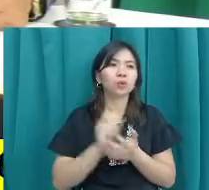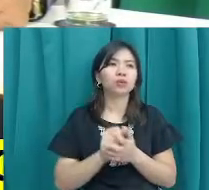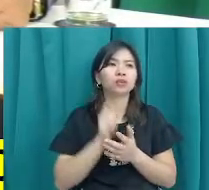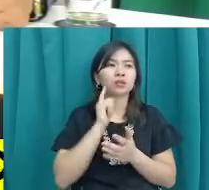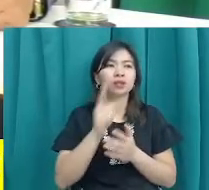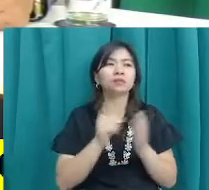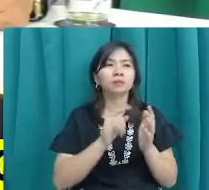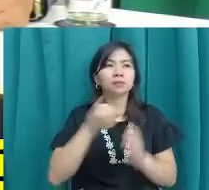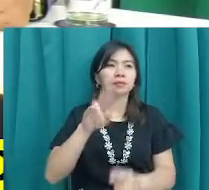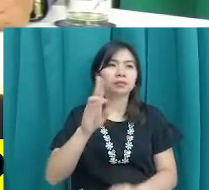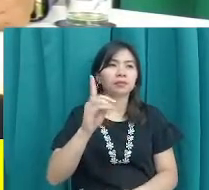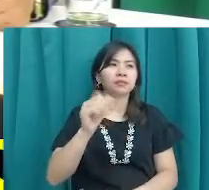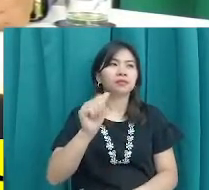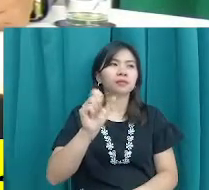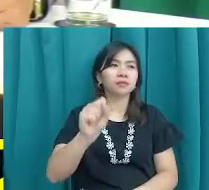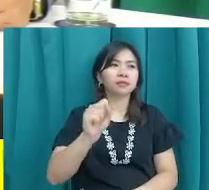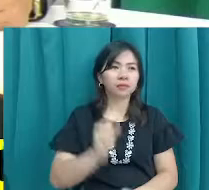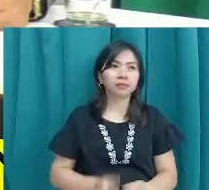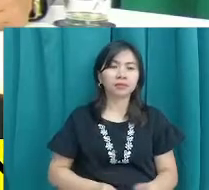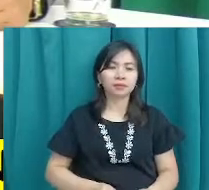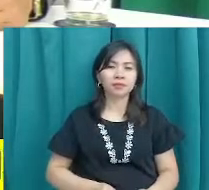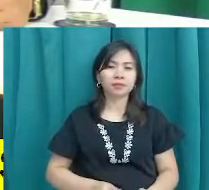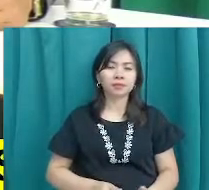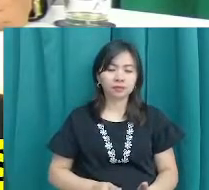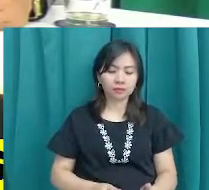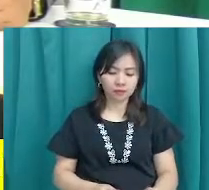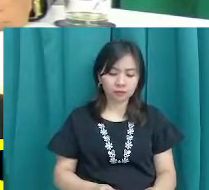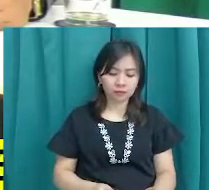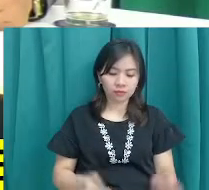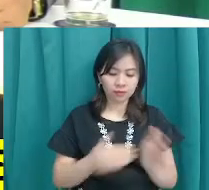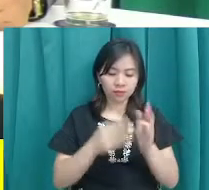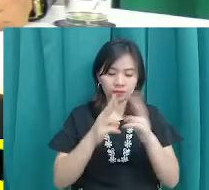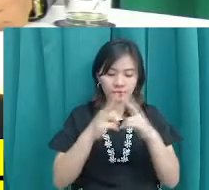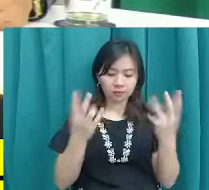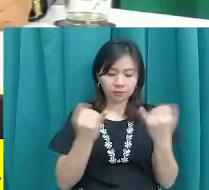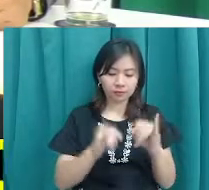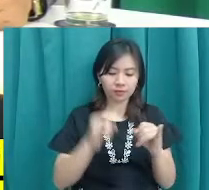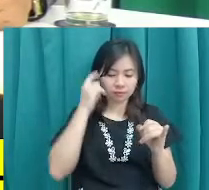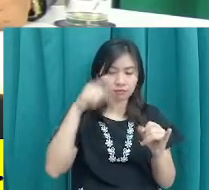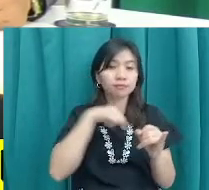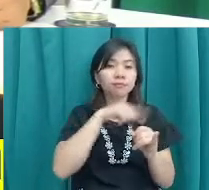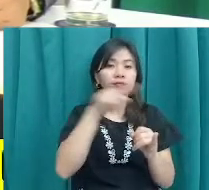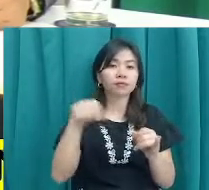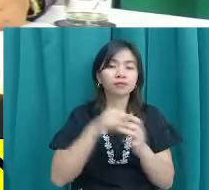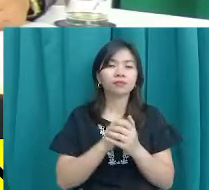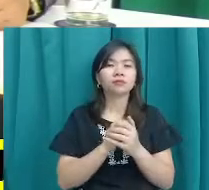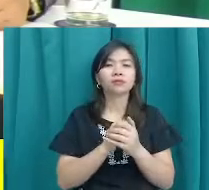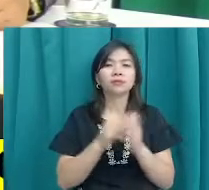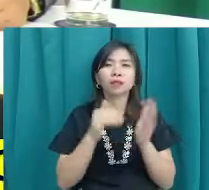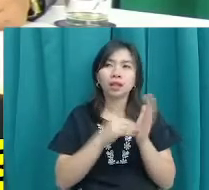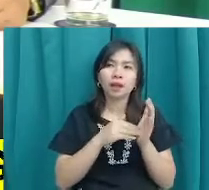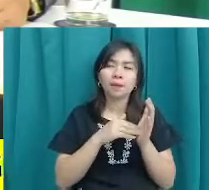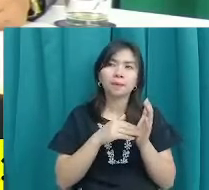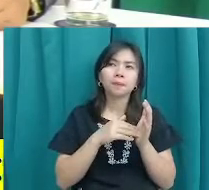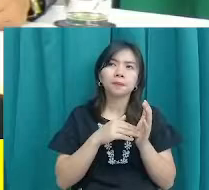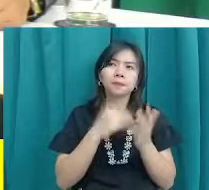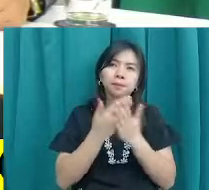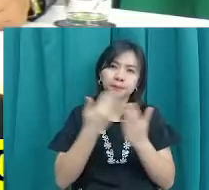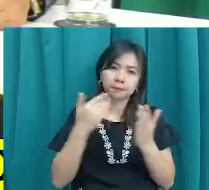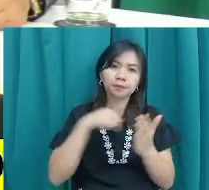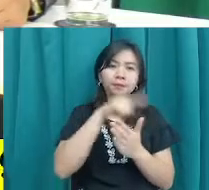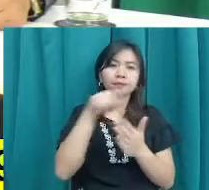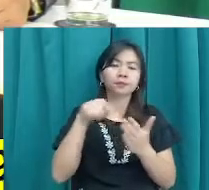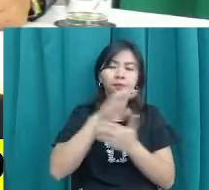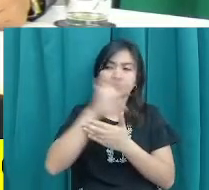yan. Tingnan niyo po mga kapatid. Now, kaya ako sinasabi sa inyo, this is very important, young people. Gusto ko makita niyo sa pagtatapos ng topic natin ito